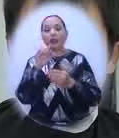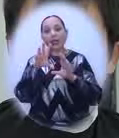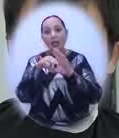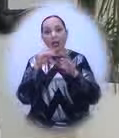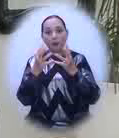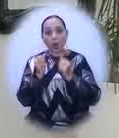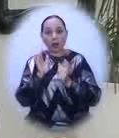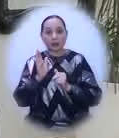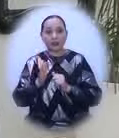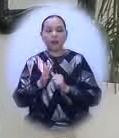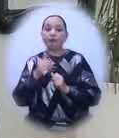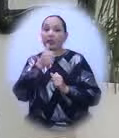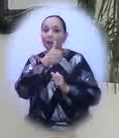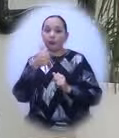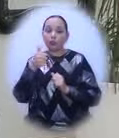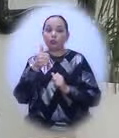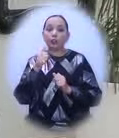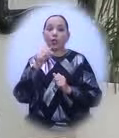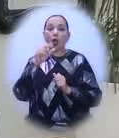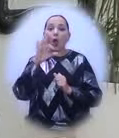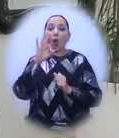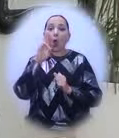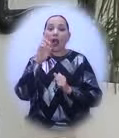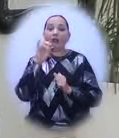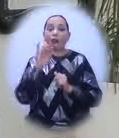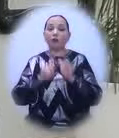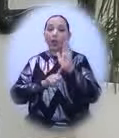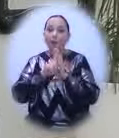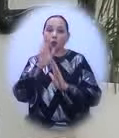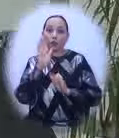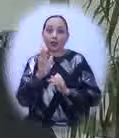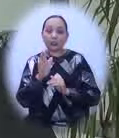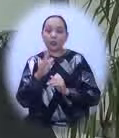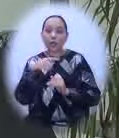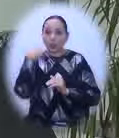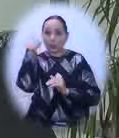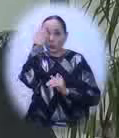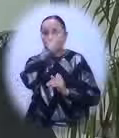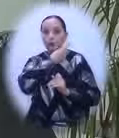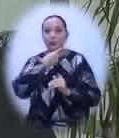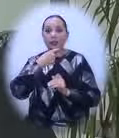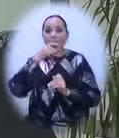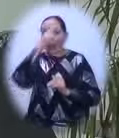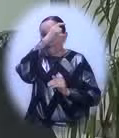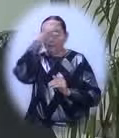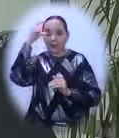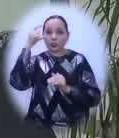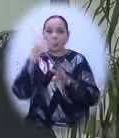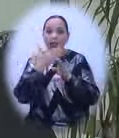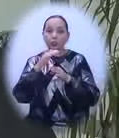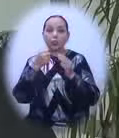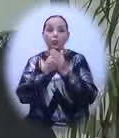tanlab olamiz. Birinchi akantovkamizning boshlanishi yuzning peshona qismidan